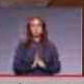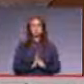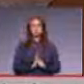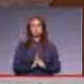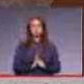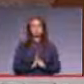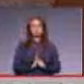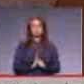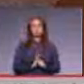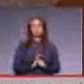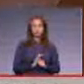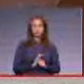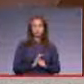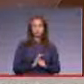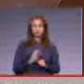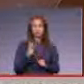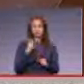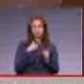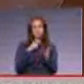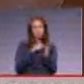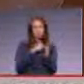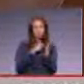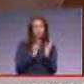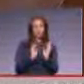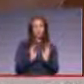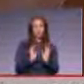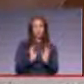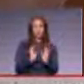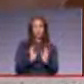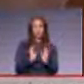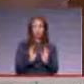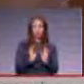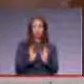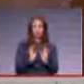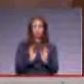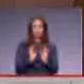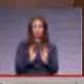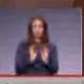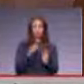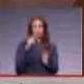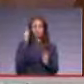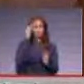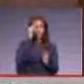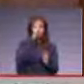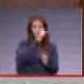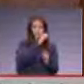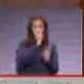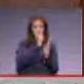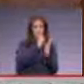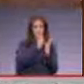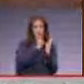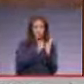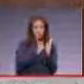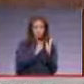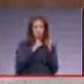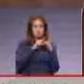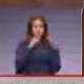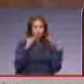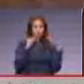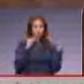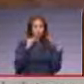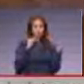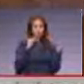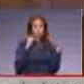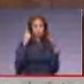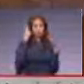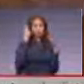تقصد أن إحسان كتب لي أنا حاجة؟ لا ما حصلش. لا انا بتكلم عامه بشكل عام مش احسان. يعني لما يكون في موضوع يعني كشف